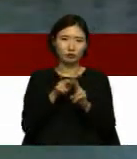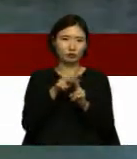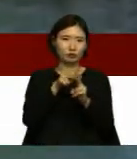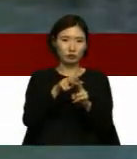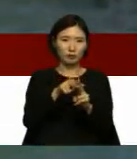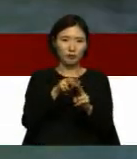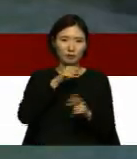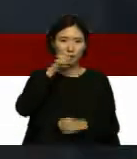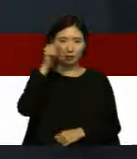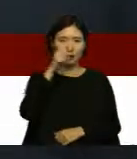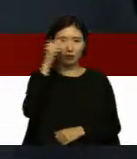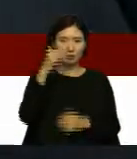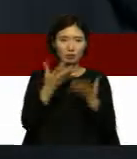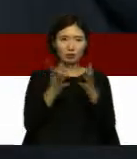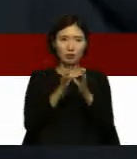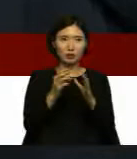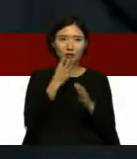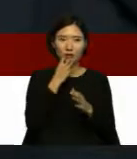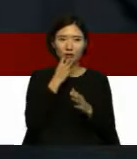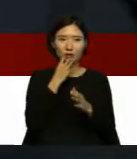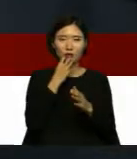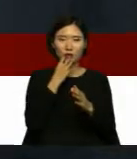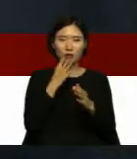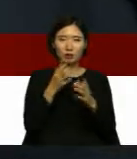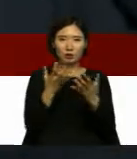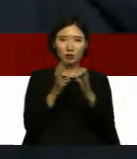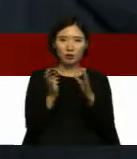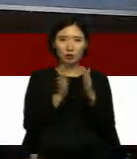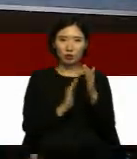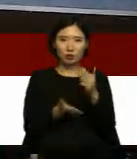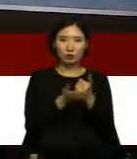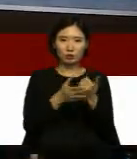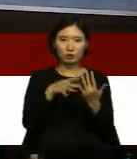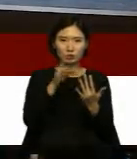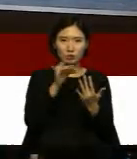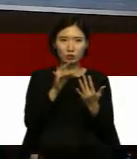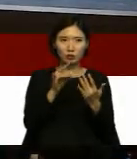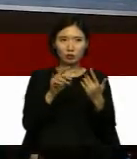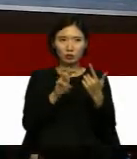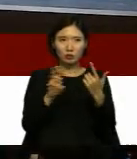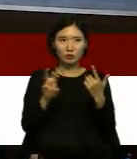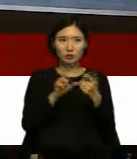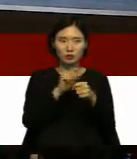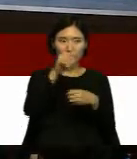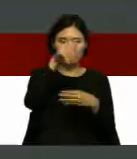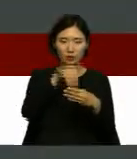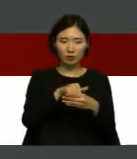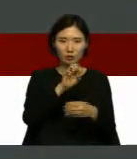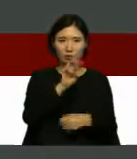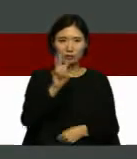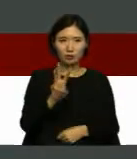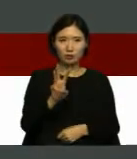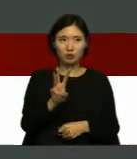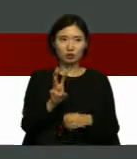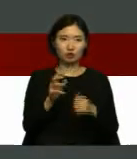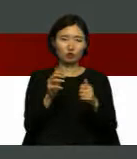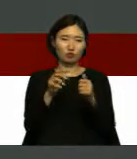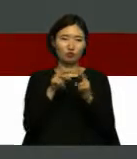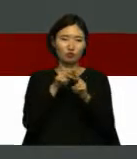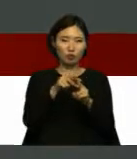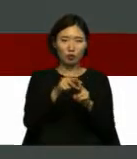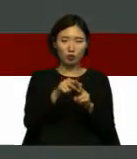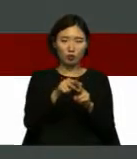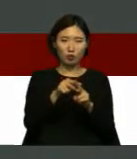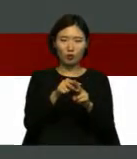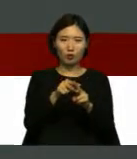당선됐습니다. 한국당 경기도당 공천관리위원회는 지난 6.13 지방선거 포천시장 후보로 김종천